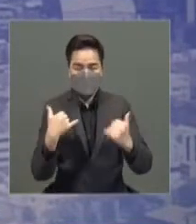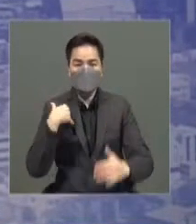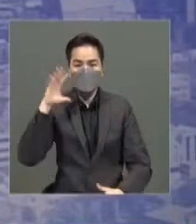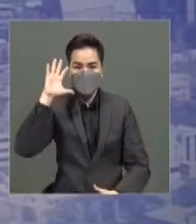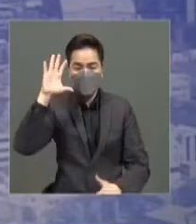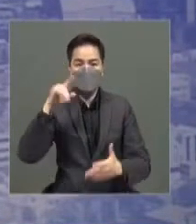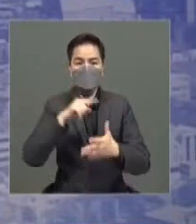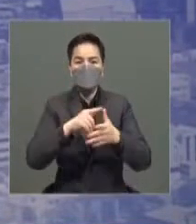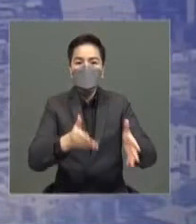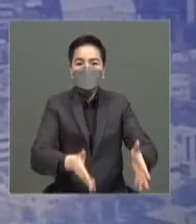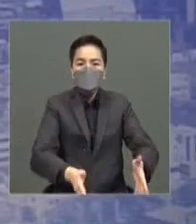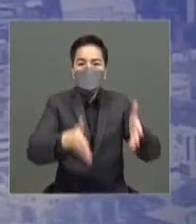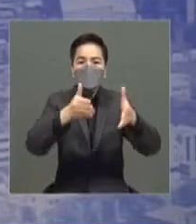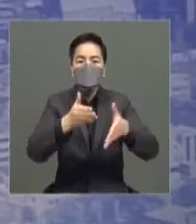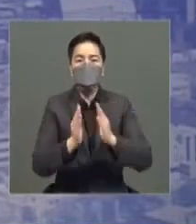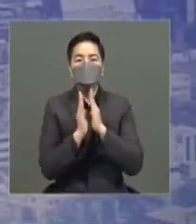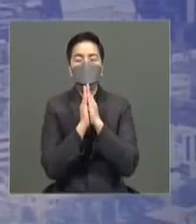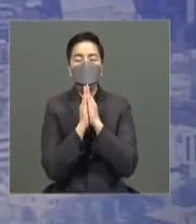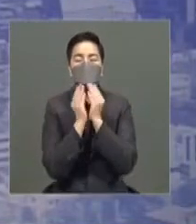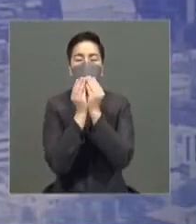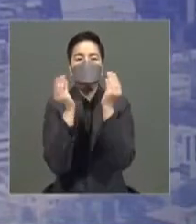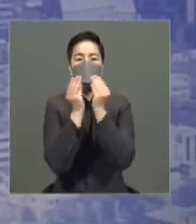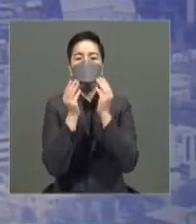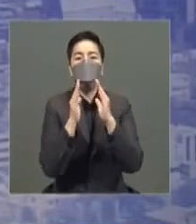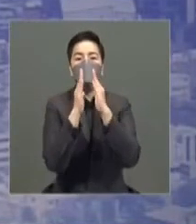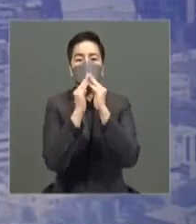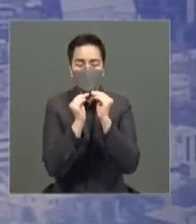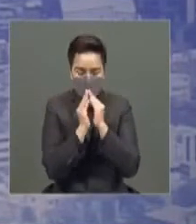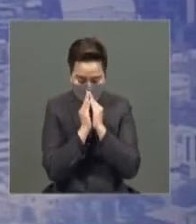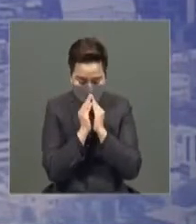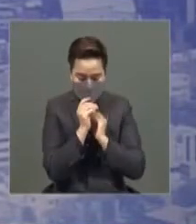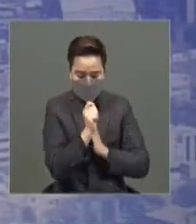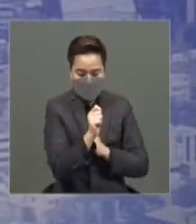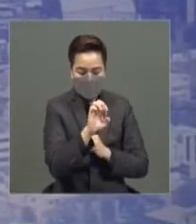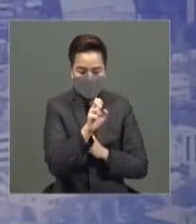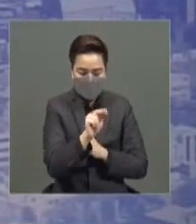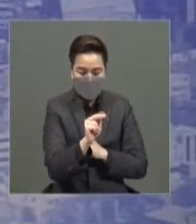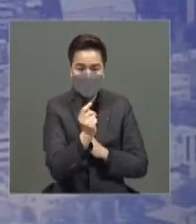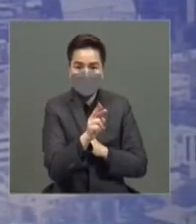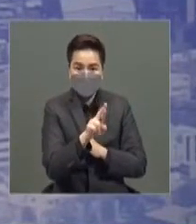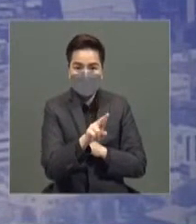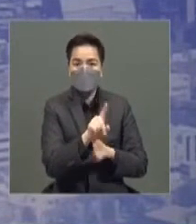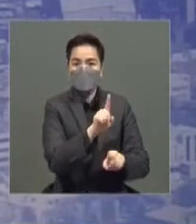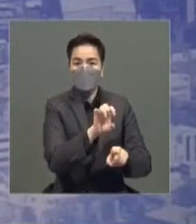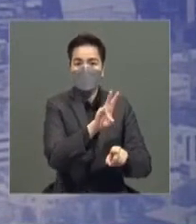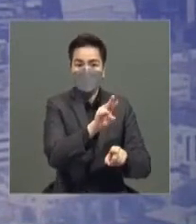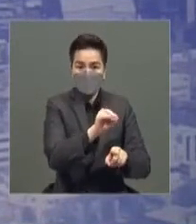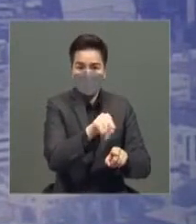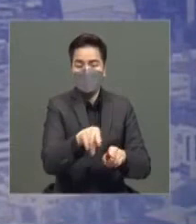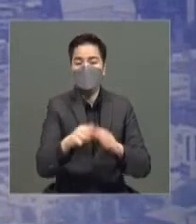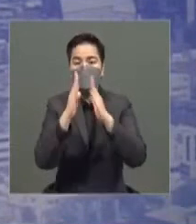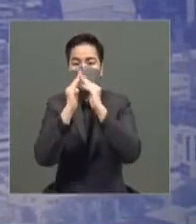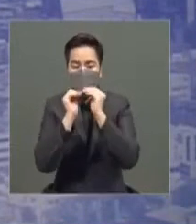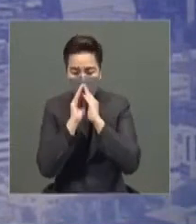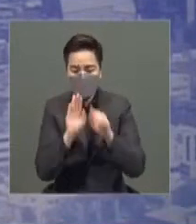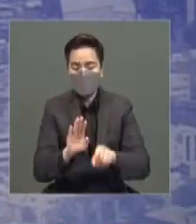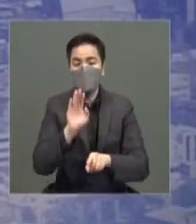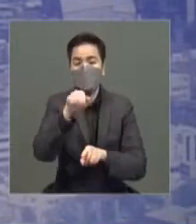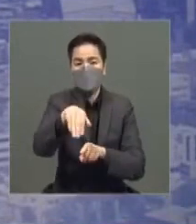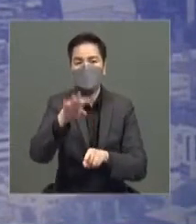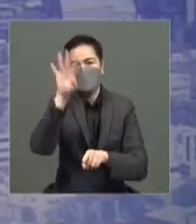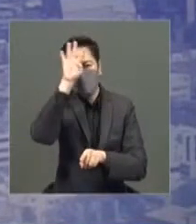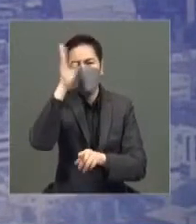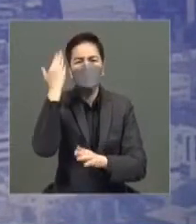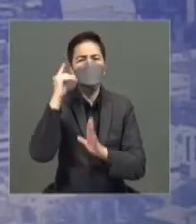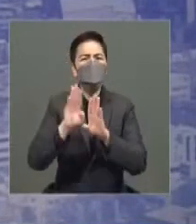มีที่อาคารปฏิบัติธรรมวัดอินทรวิหาร170เตียงวัดสะพานเขตคลองเตยซึ่งเปิดมา